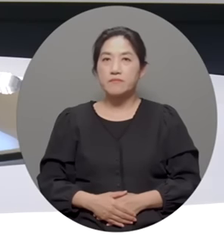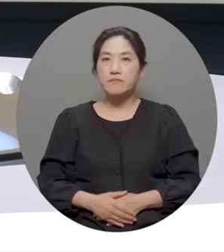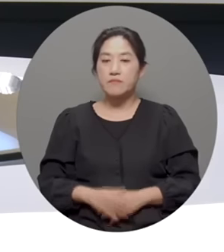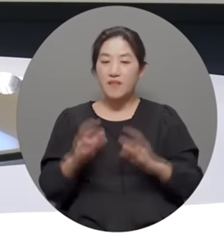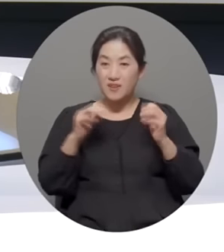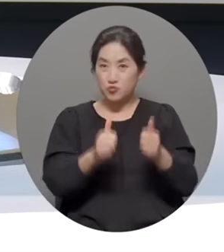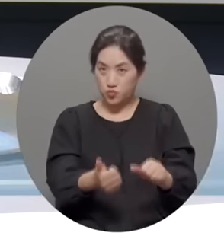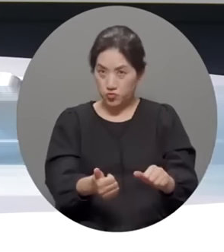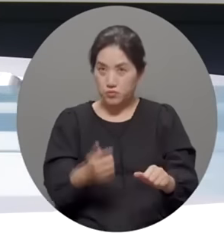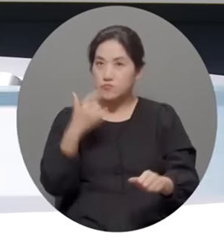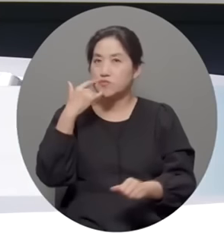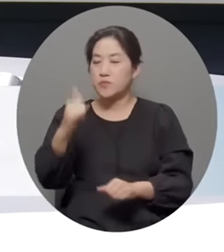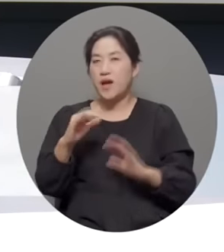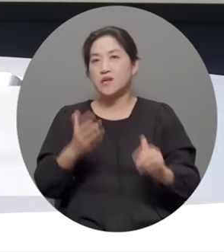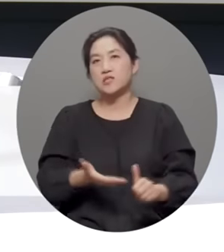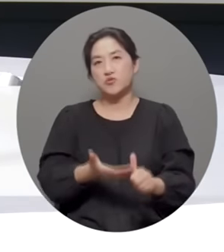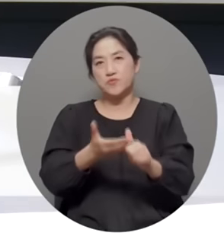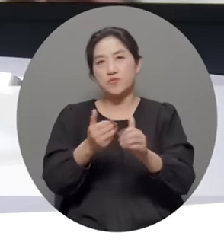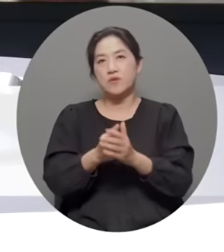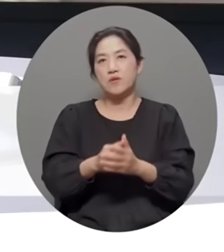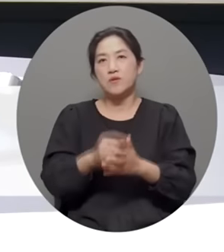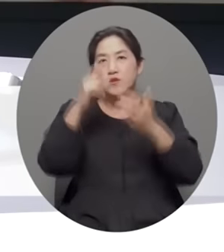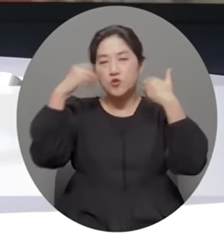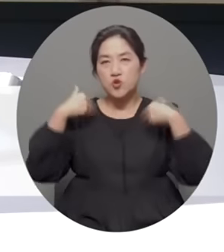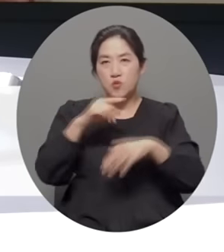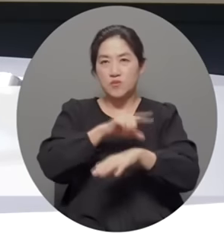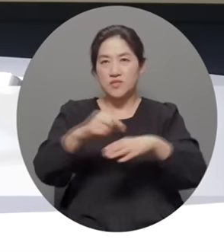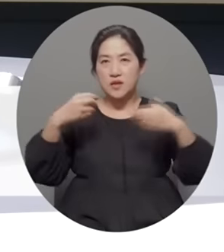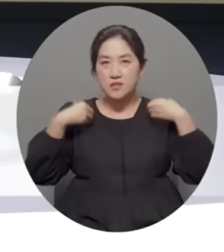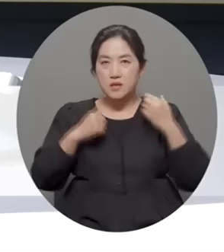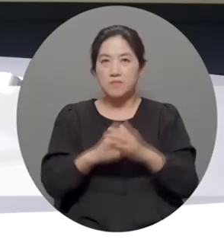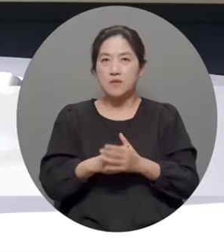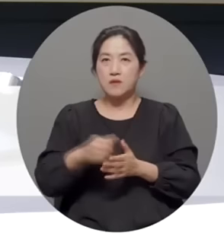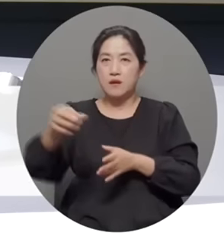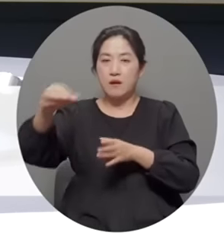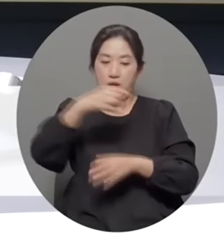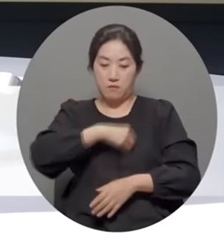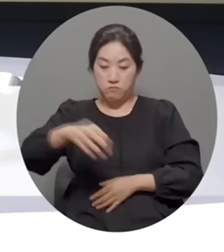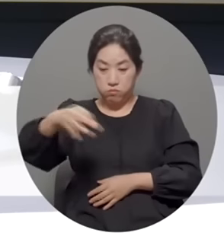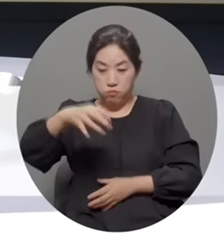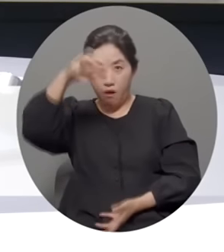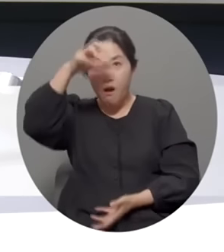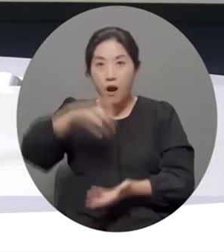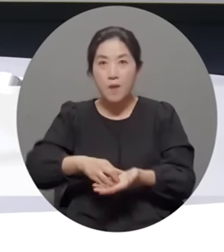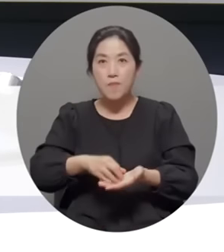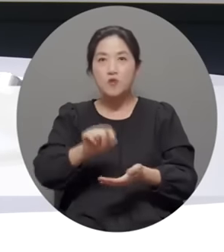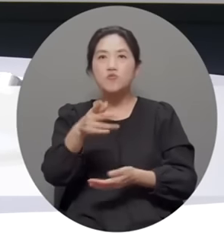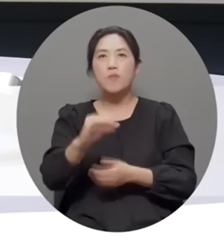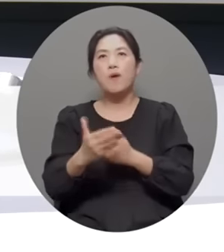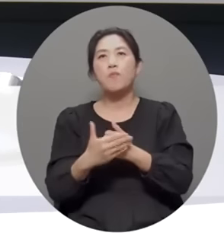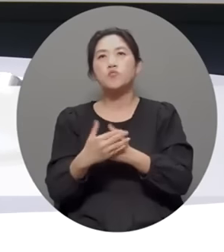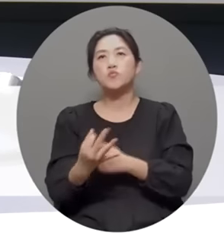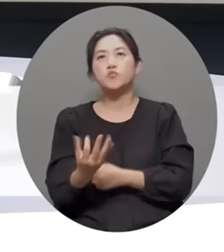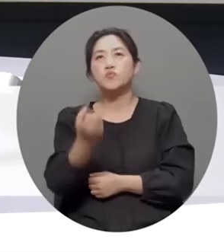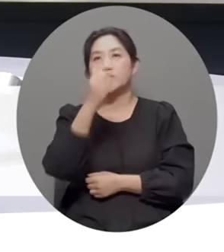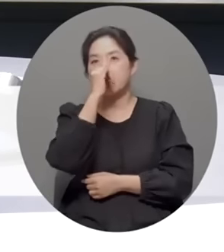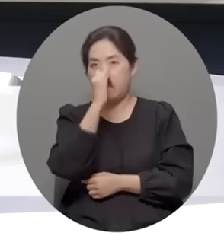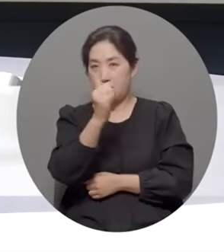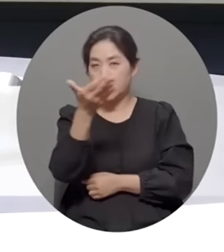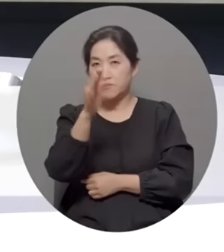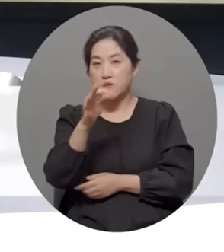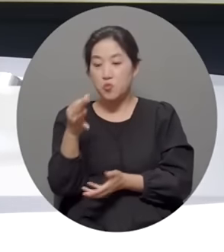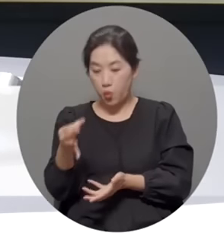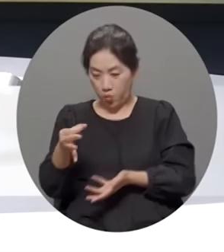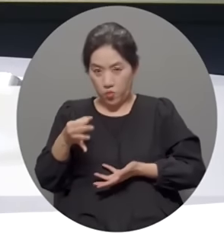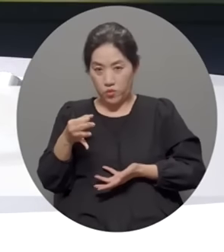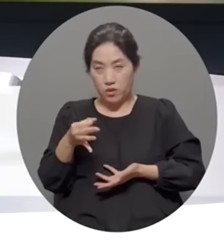숨진 아이의 부모는 아이들을 키우면서 정부와 지자체로부터 많게는 수백만 원의 보조금을 받았습니다. 하지만 이